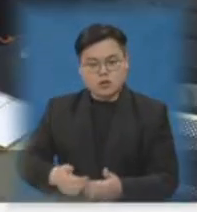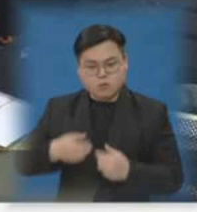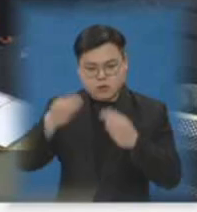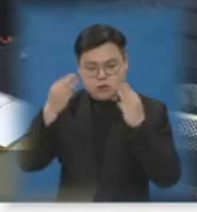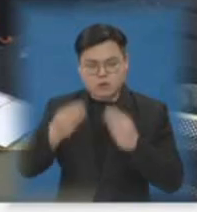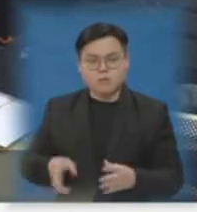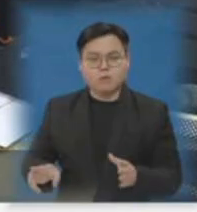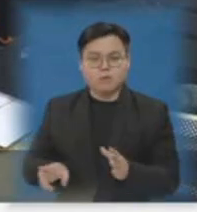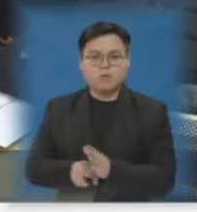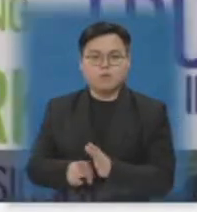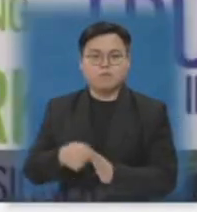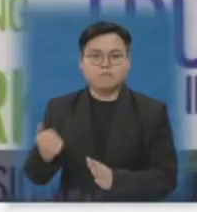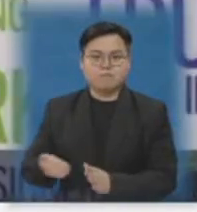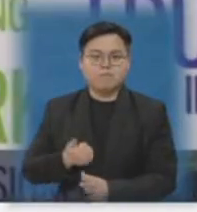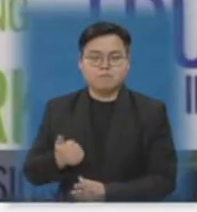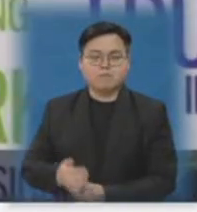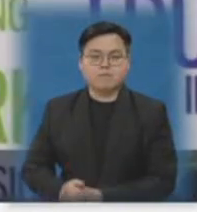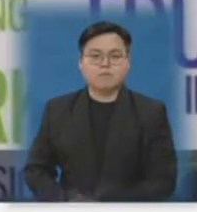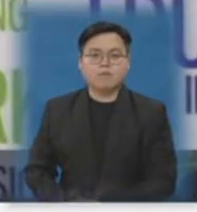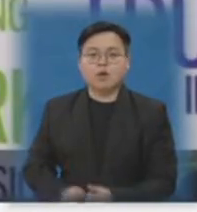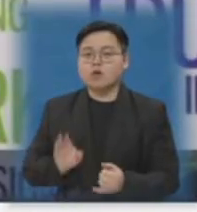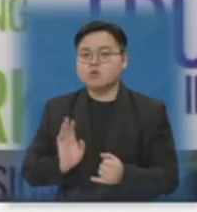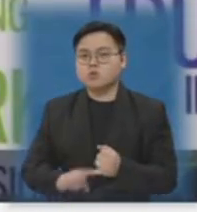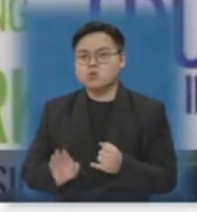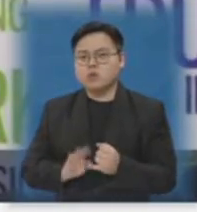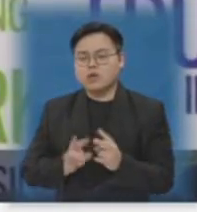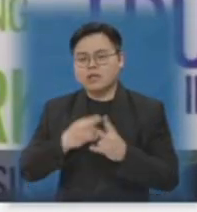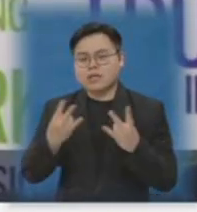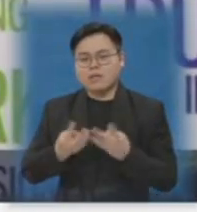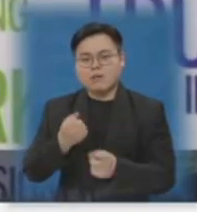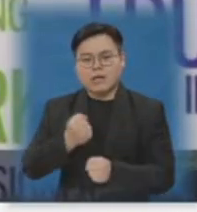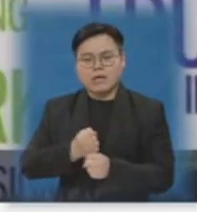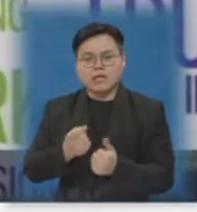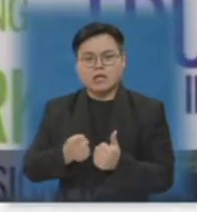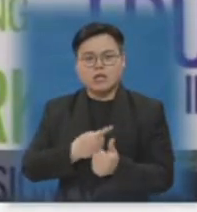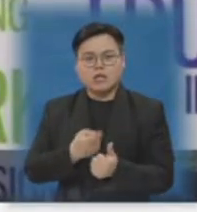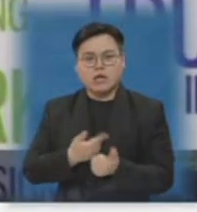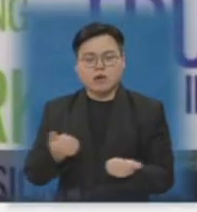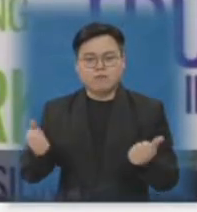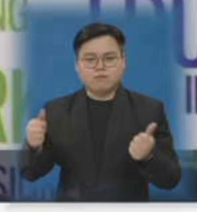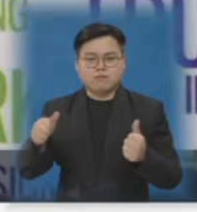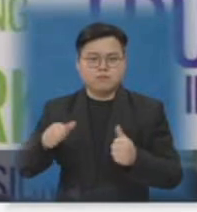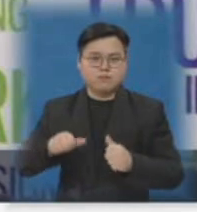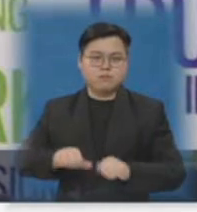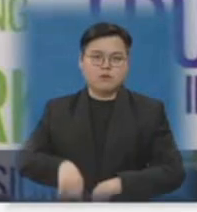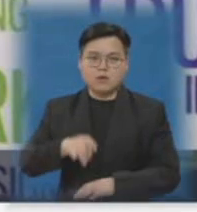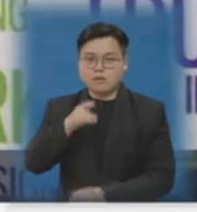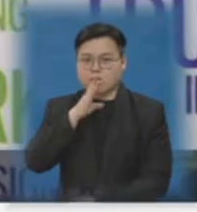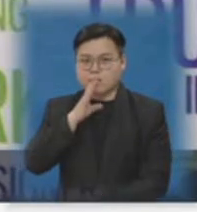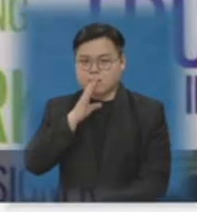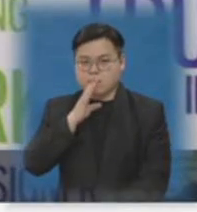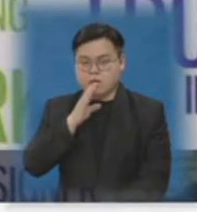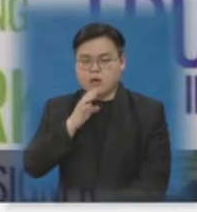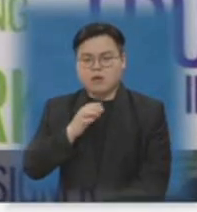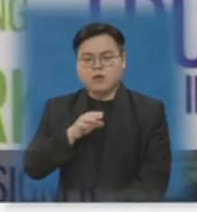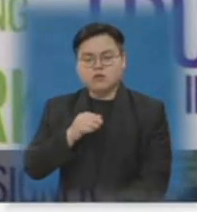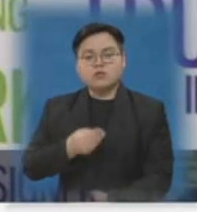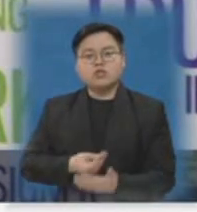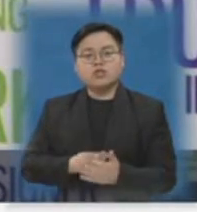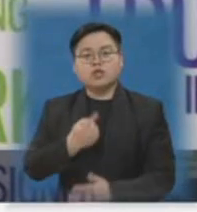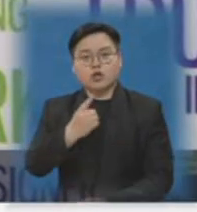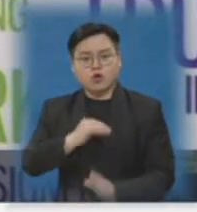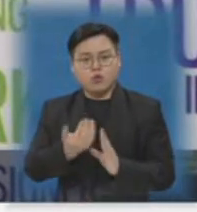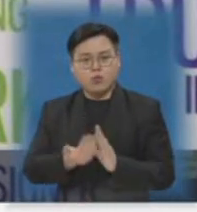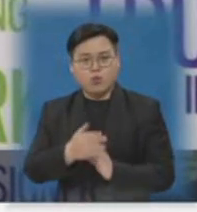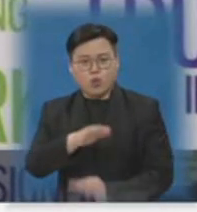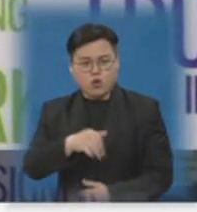юм а. Сүүлийн үед бол нийгмийн ажилтны нэр хүнд бол маш хунаад байна. За бүх хүн л өнөөдөр хүүхэд нэг гэр бүлд хүчир хил хилэхэд тэр